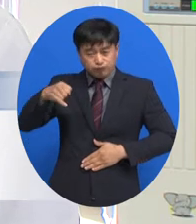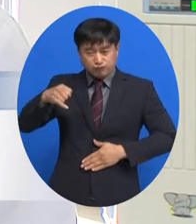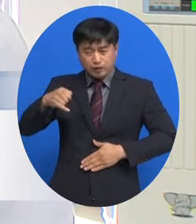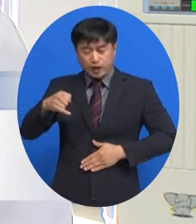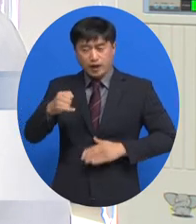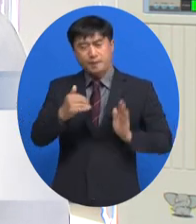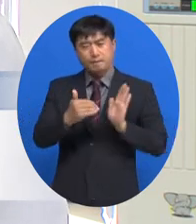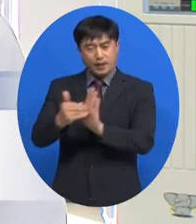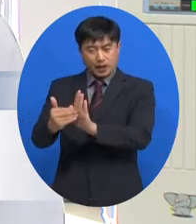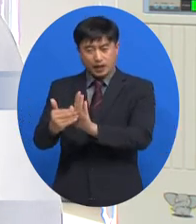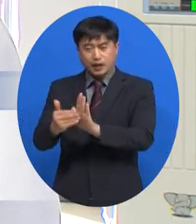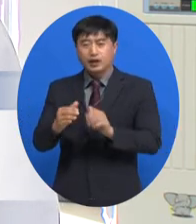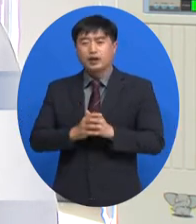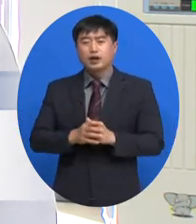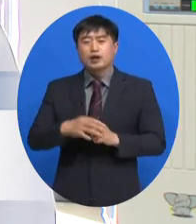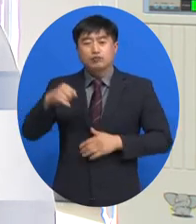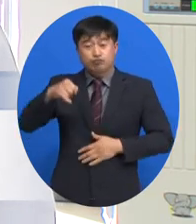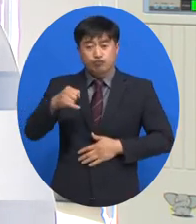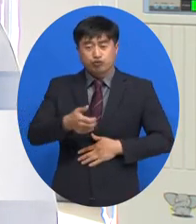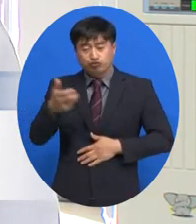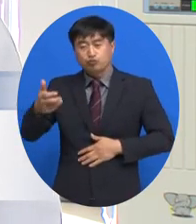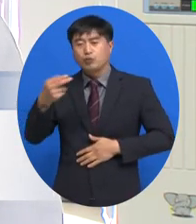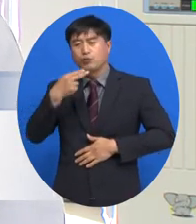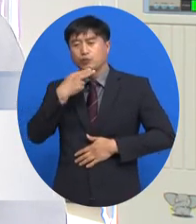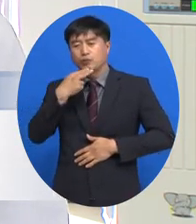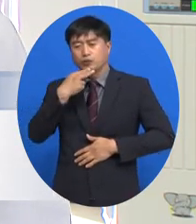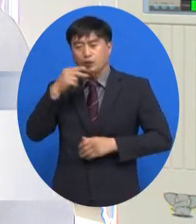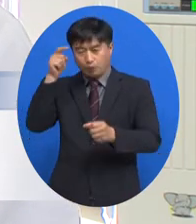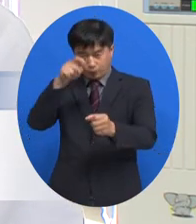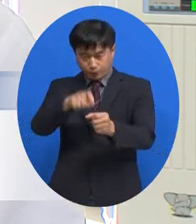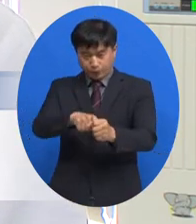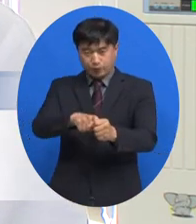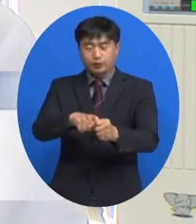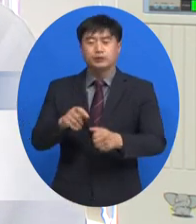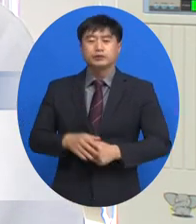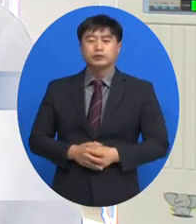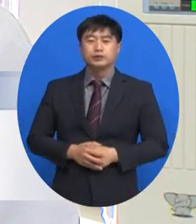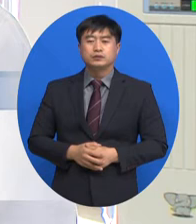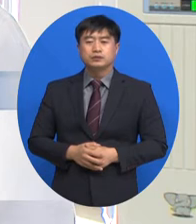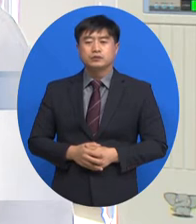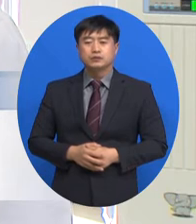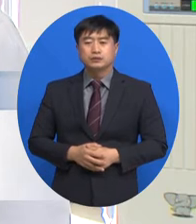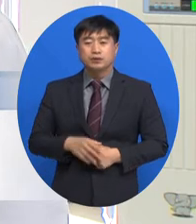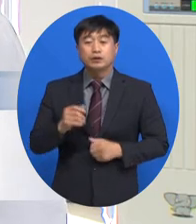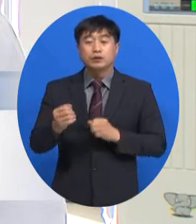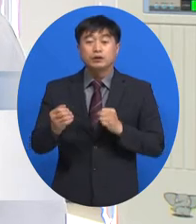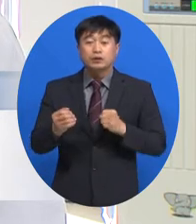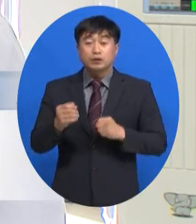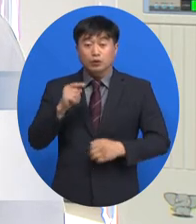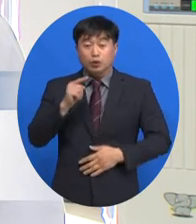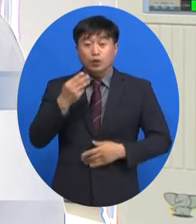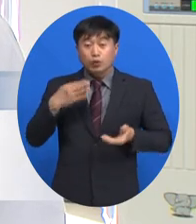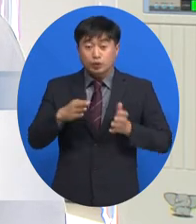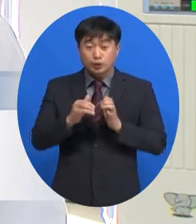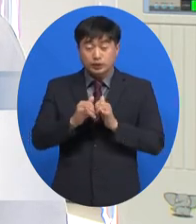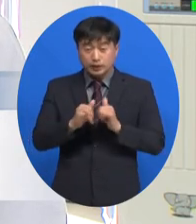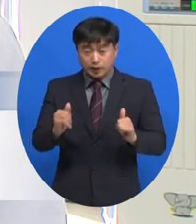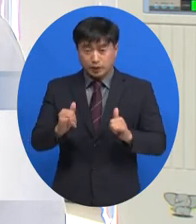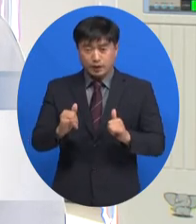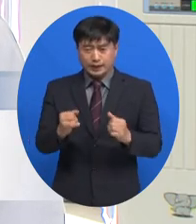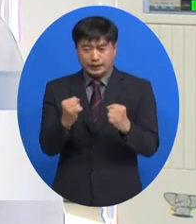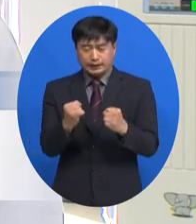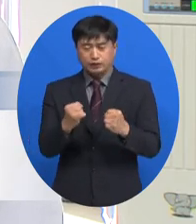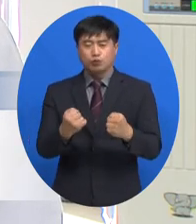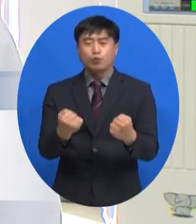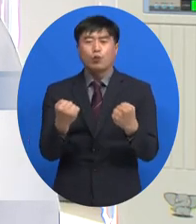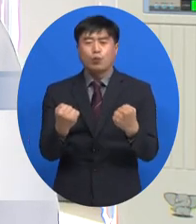원천 차단함으로써 불량수산물이 유통이 되지 않도록 하는 게 저희 연구소의 목적이며, 그럼으로써 저희 도민에게 안전하고